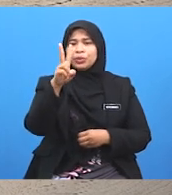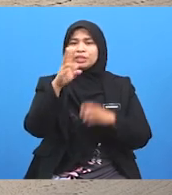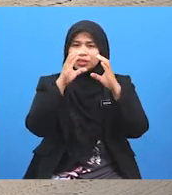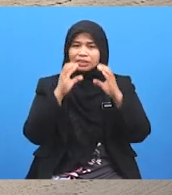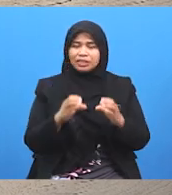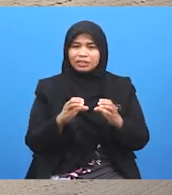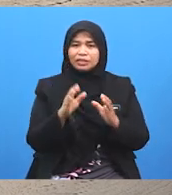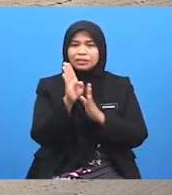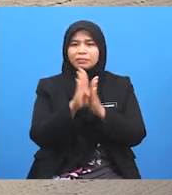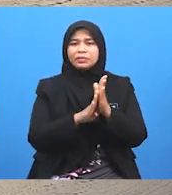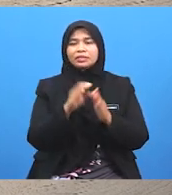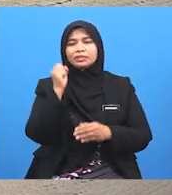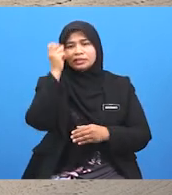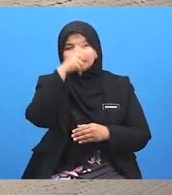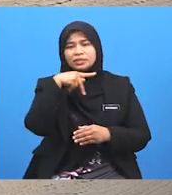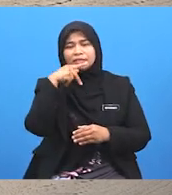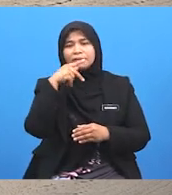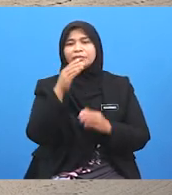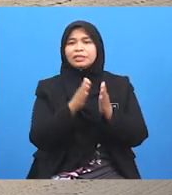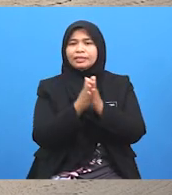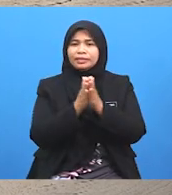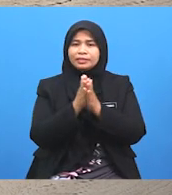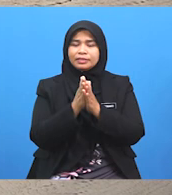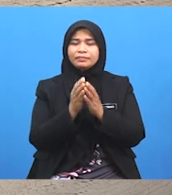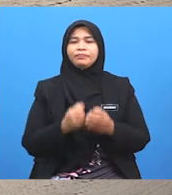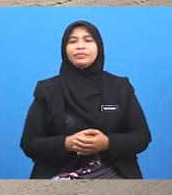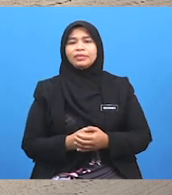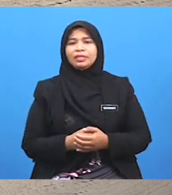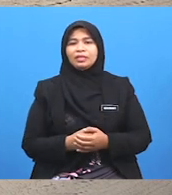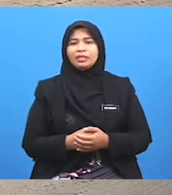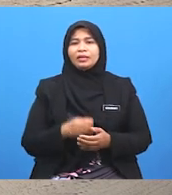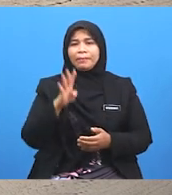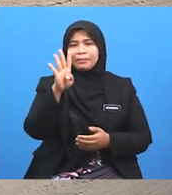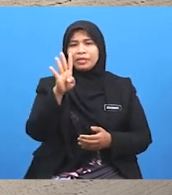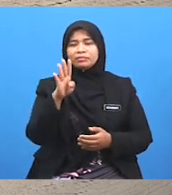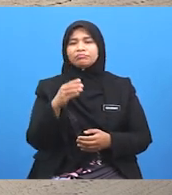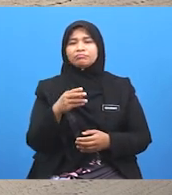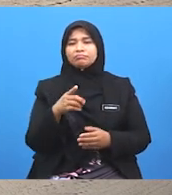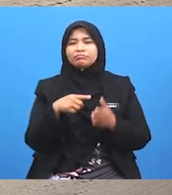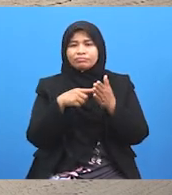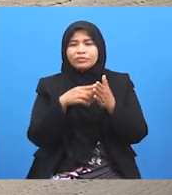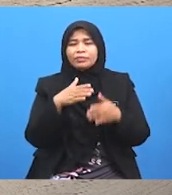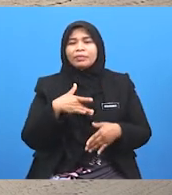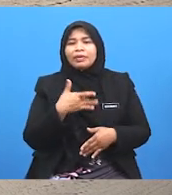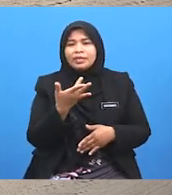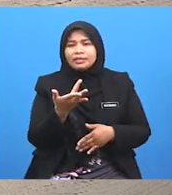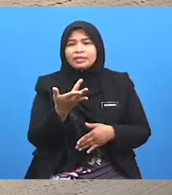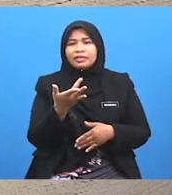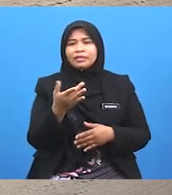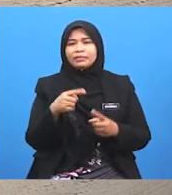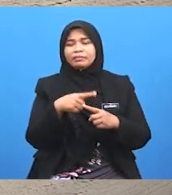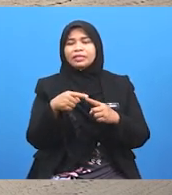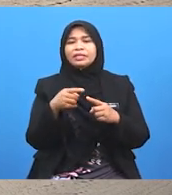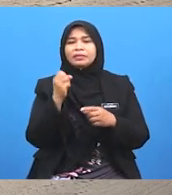dua cara bersikap rajin. Keempat, mengekspresikan dua perasaan